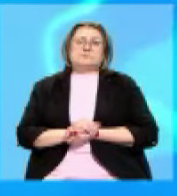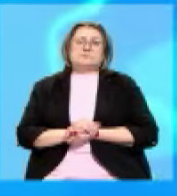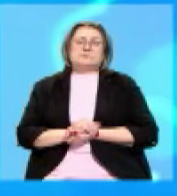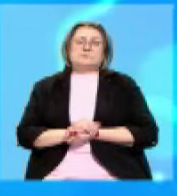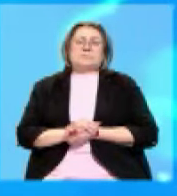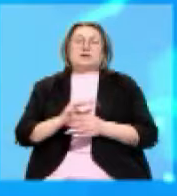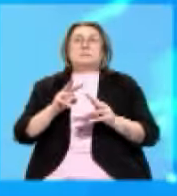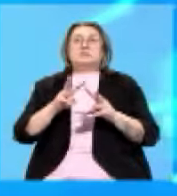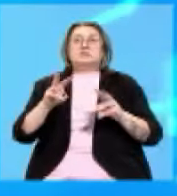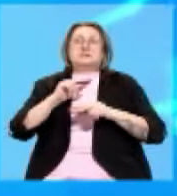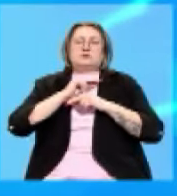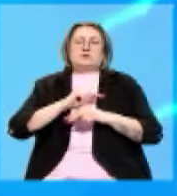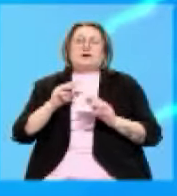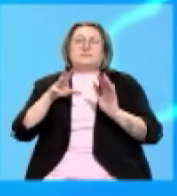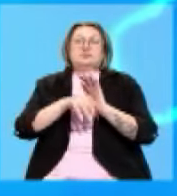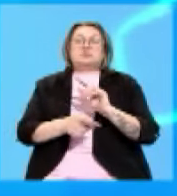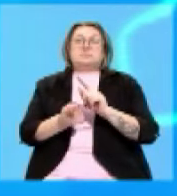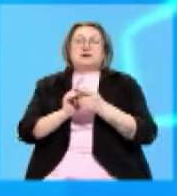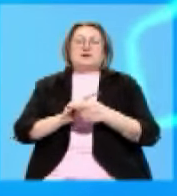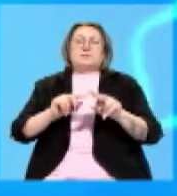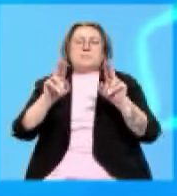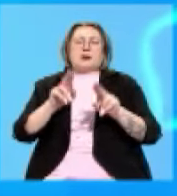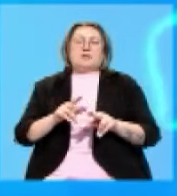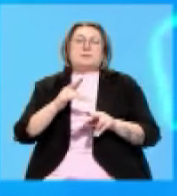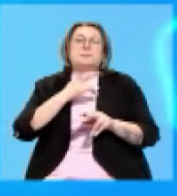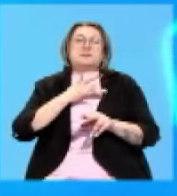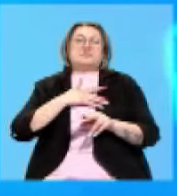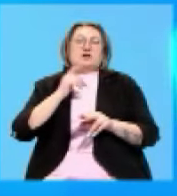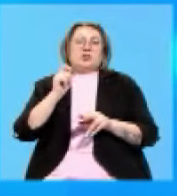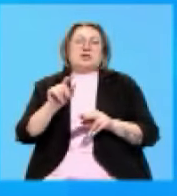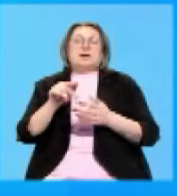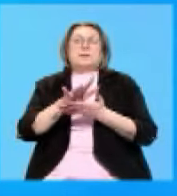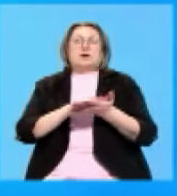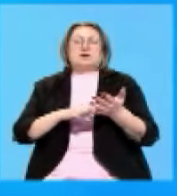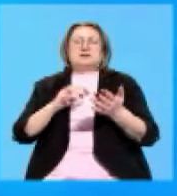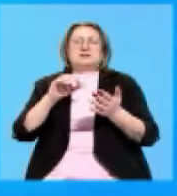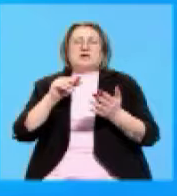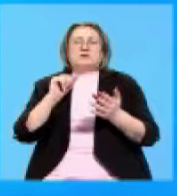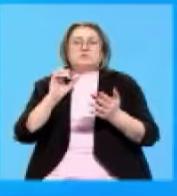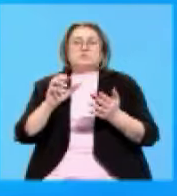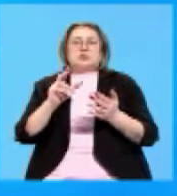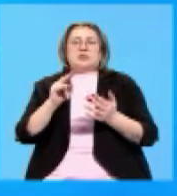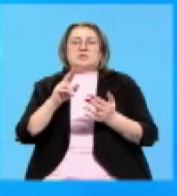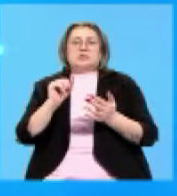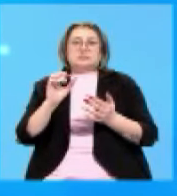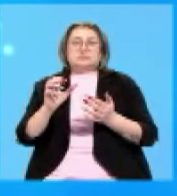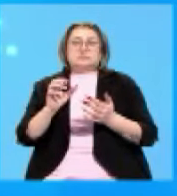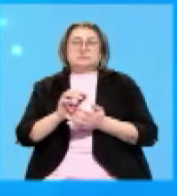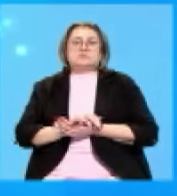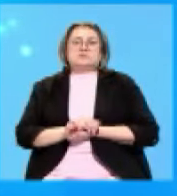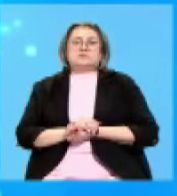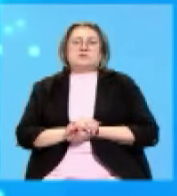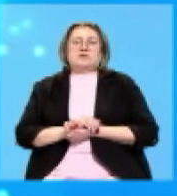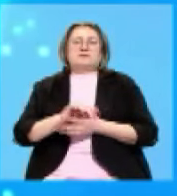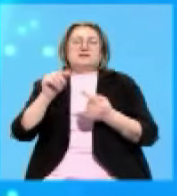Еңбек министрлігі қандас мәртебесін беру немесе ұзарту ережесіне өзгеріс енгізді. Соған сәйкес өтініш беруші құтты